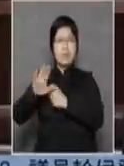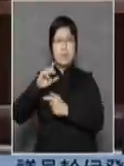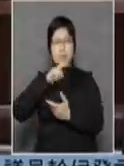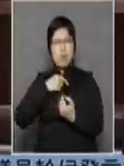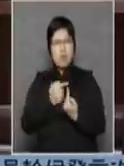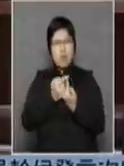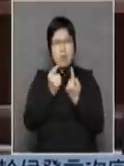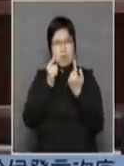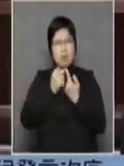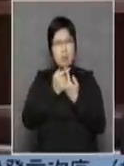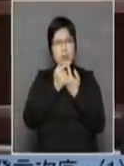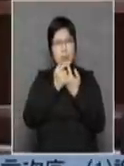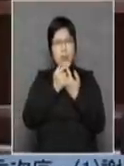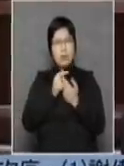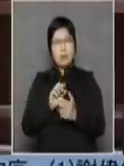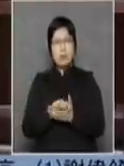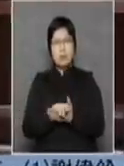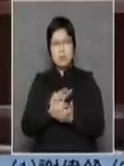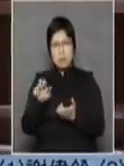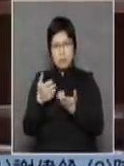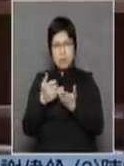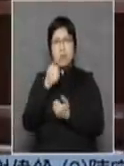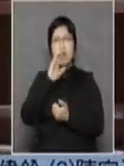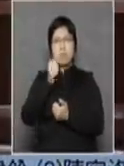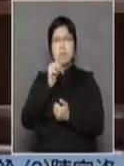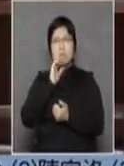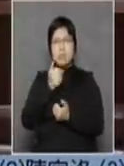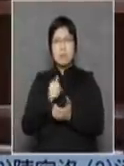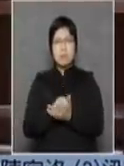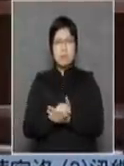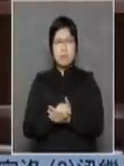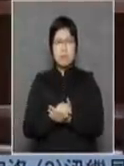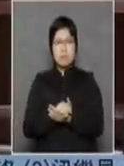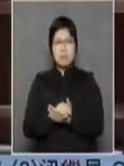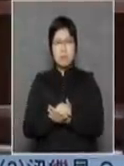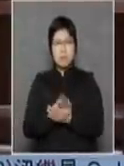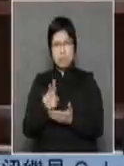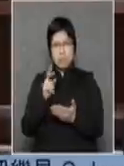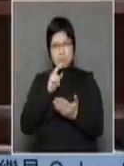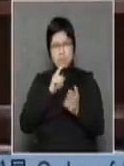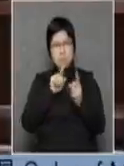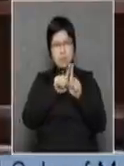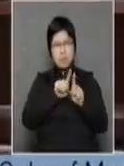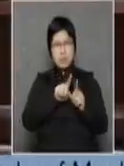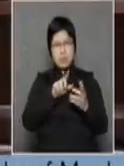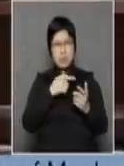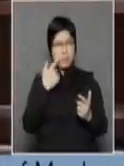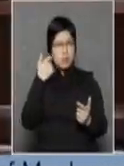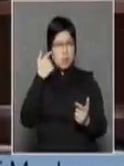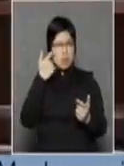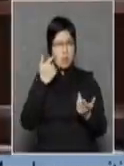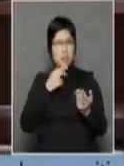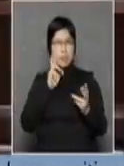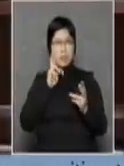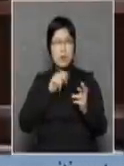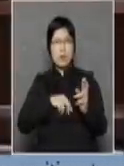樣。咁睇嗰啲數字呢都係喎。咁就你睇返一啲指標屋苑啊，太古城啊、